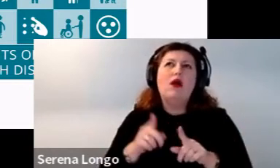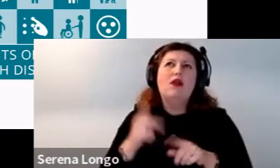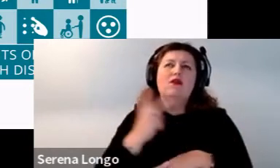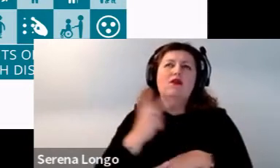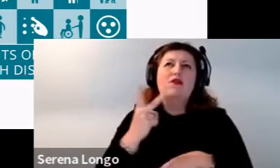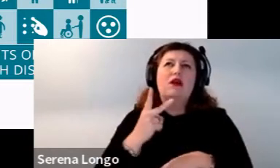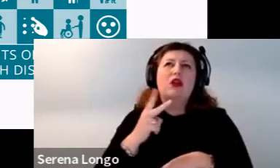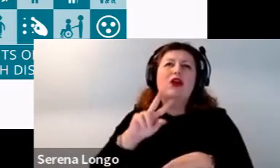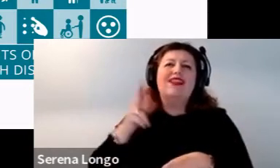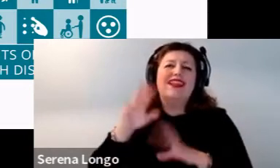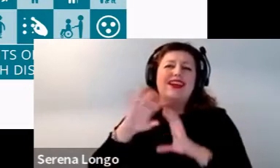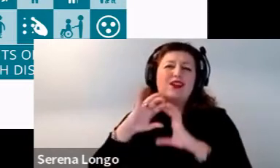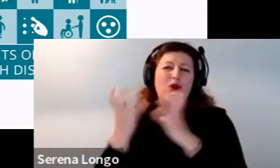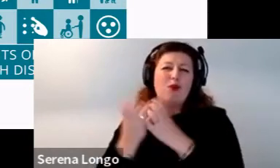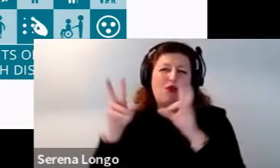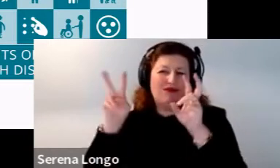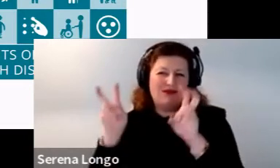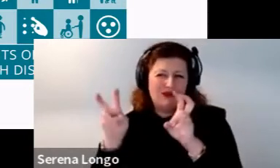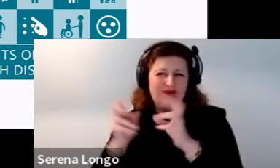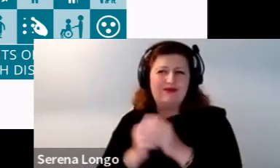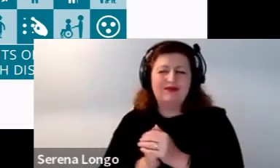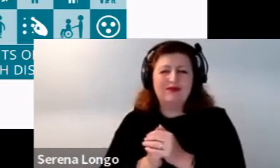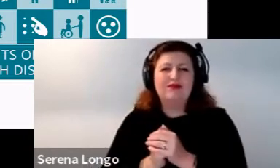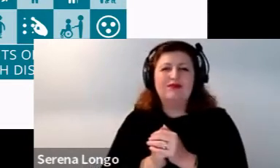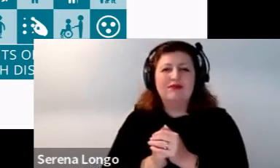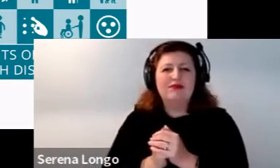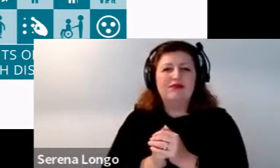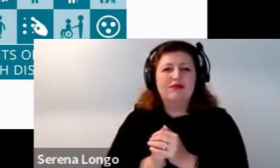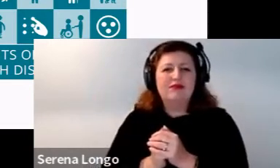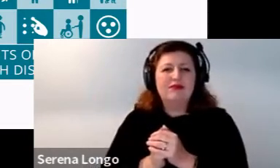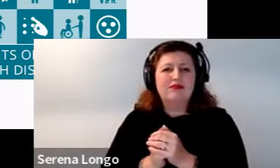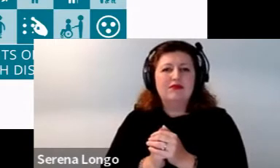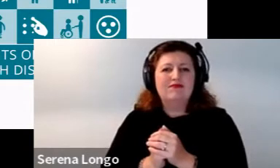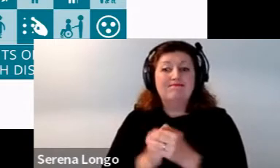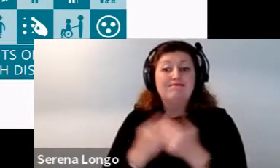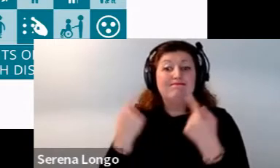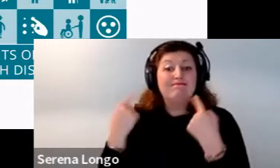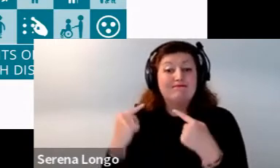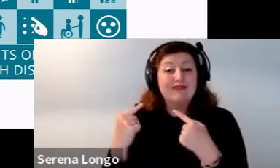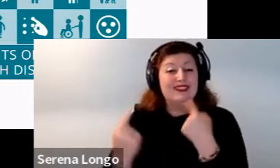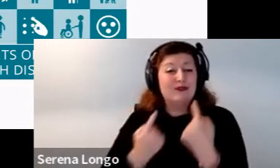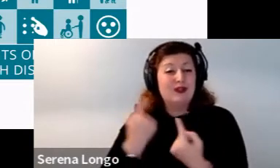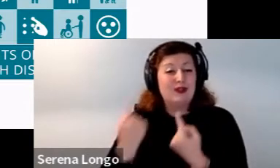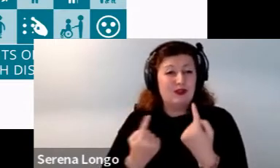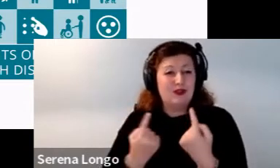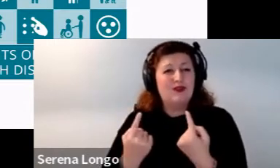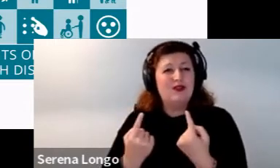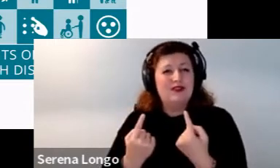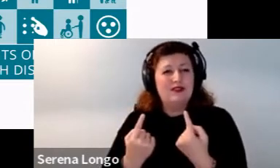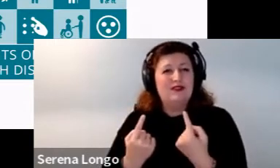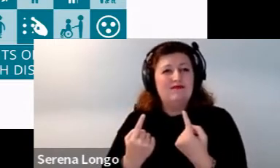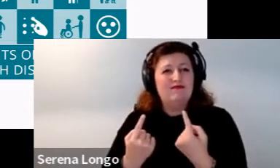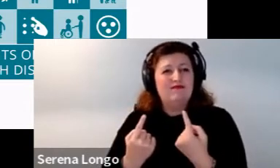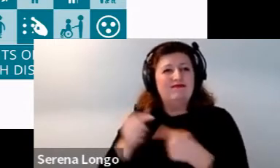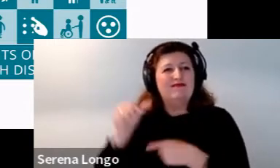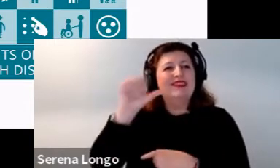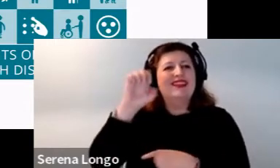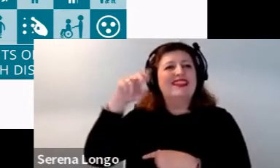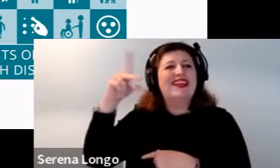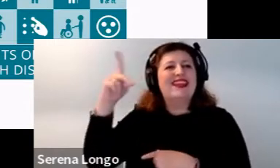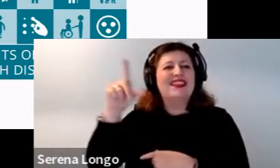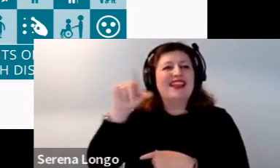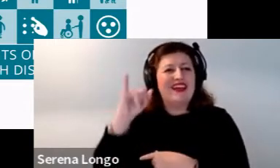E da queste condizioni scaturisce la Sendai Framework for Risk